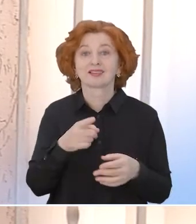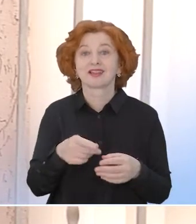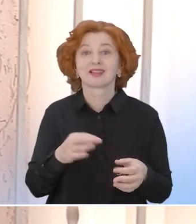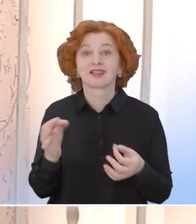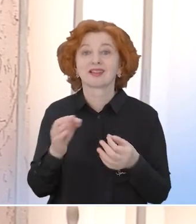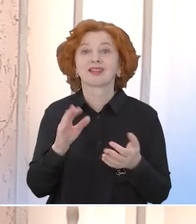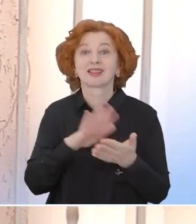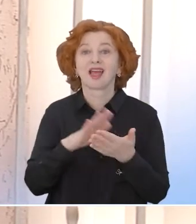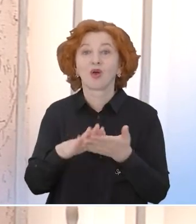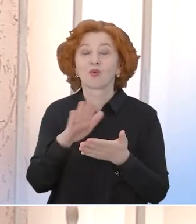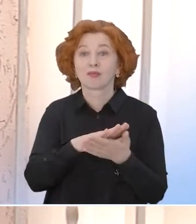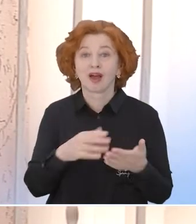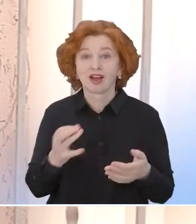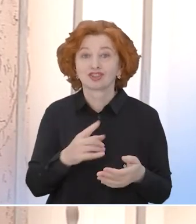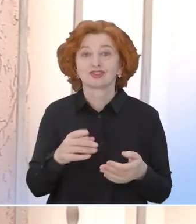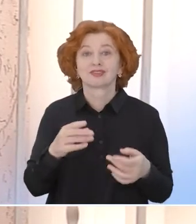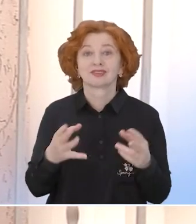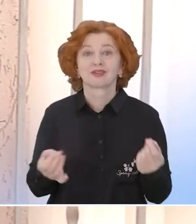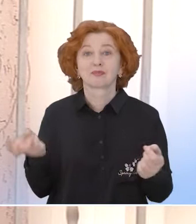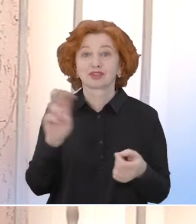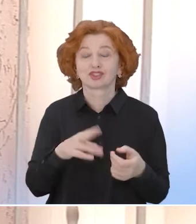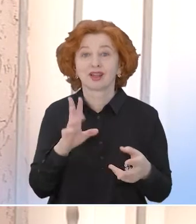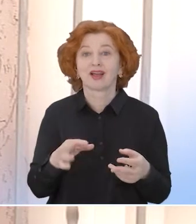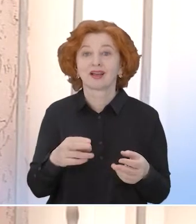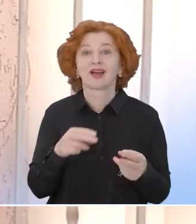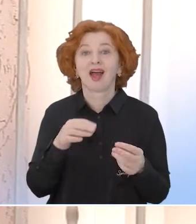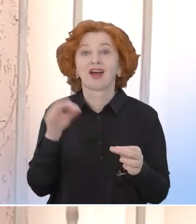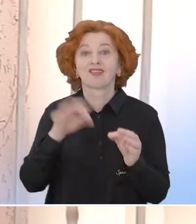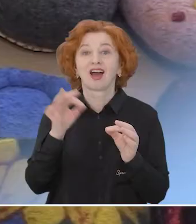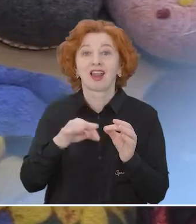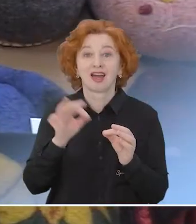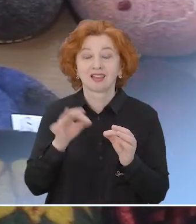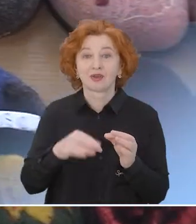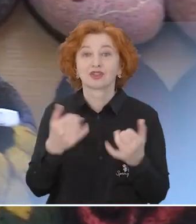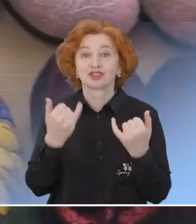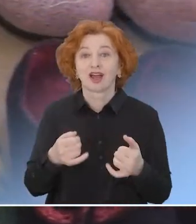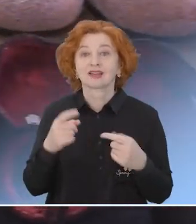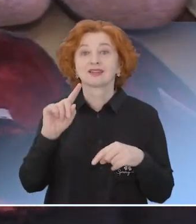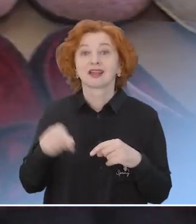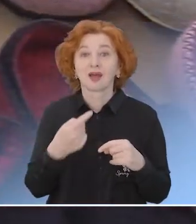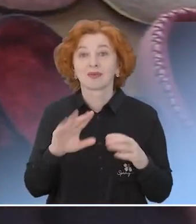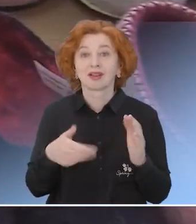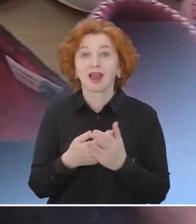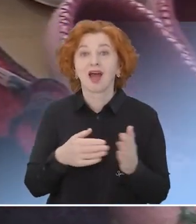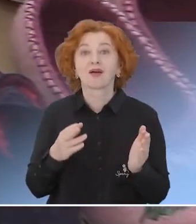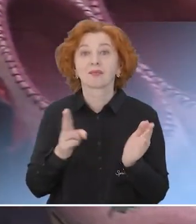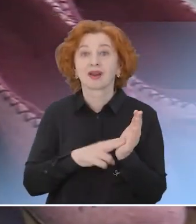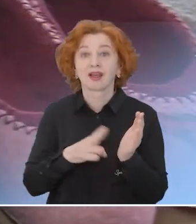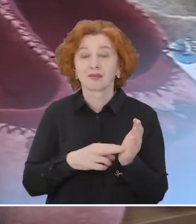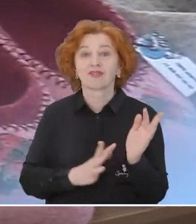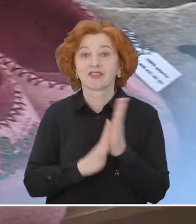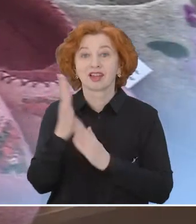потом декупаж. И потом пришла уже к валянию. На сегодняшний день требования для получения